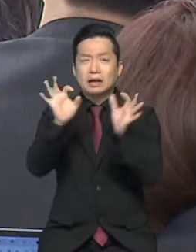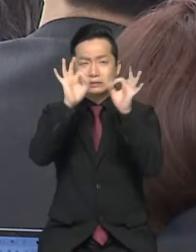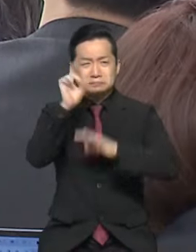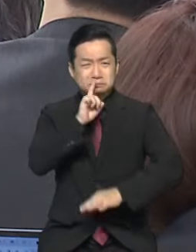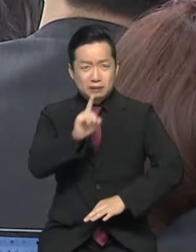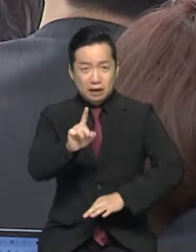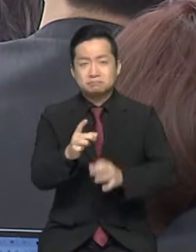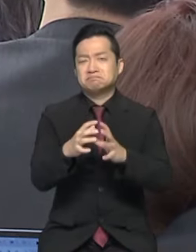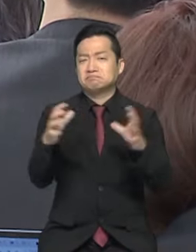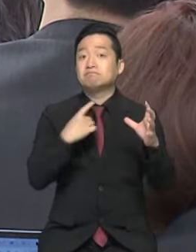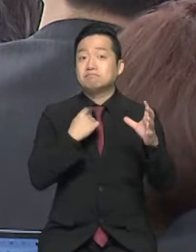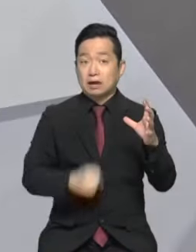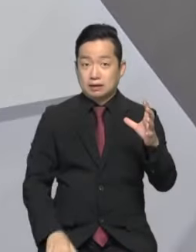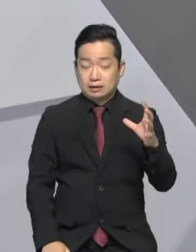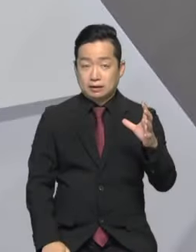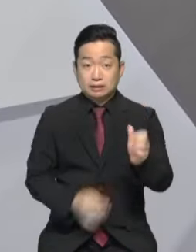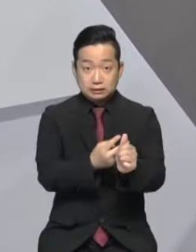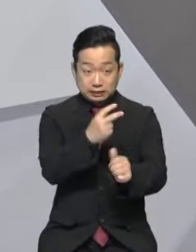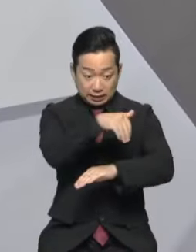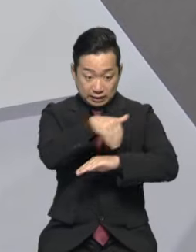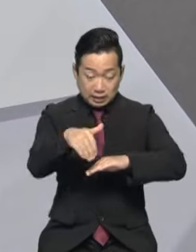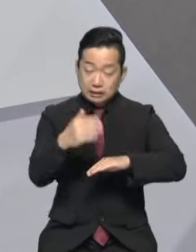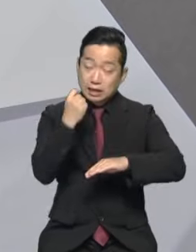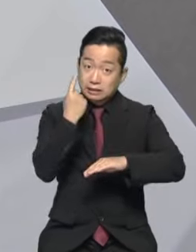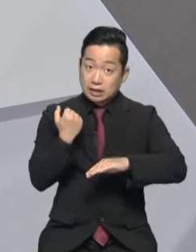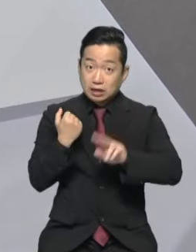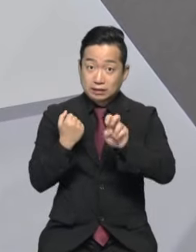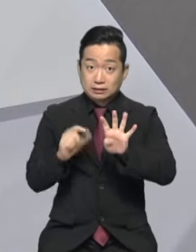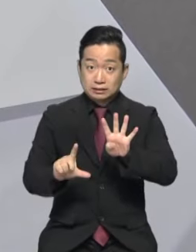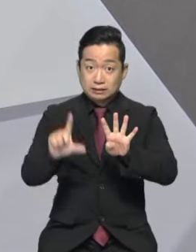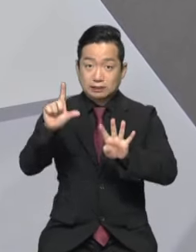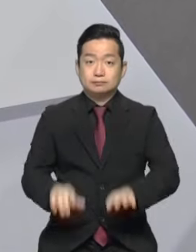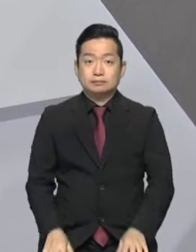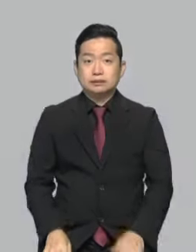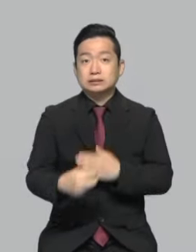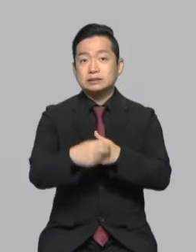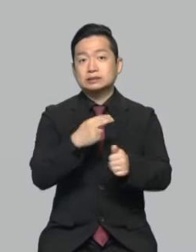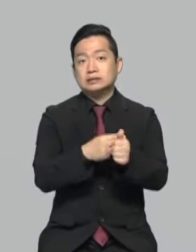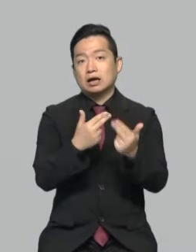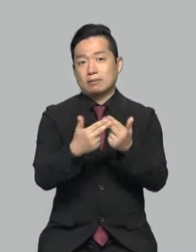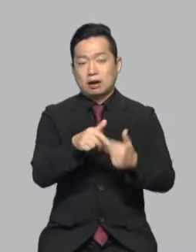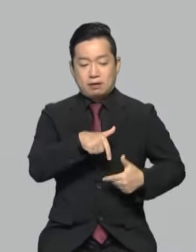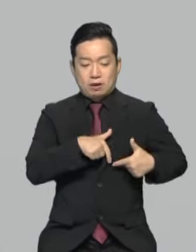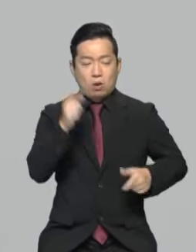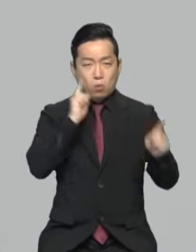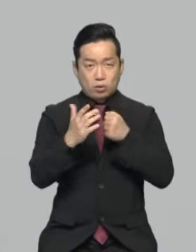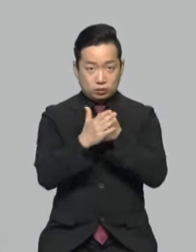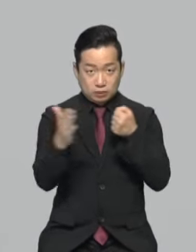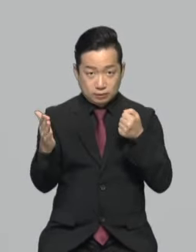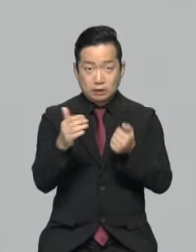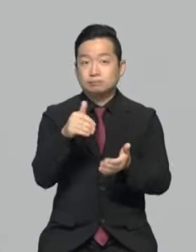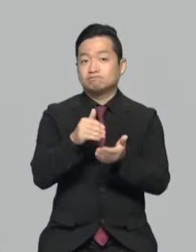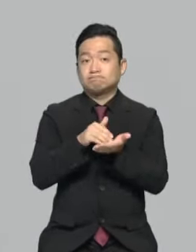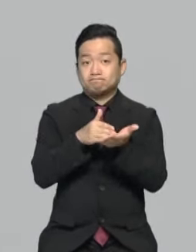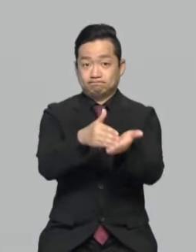논란을 일으킨 바 있는데 탄핵안은 지난달 24일 임 회장이 의협의 명예를 훼손했다는 이유로 정식